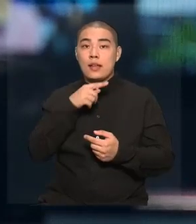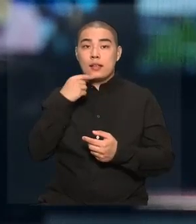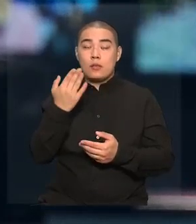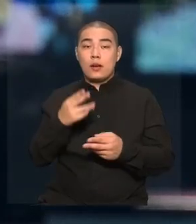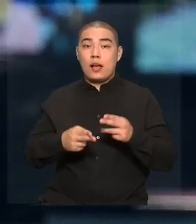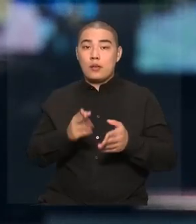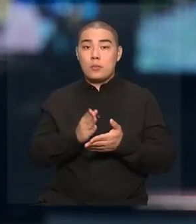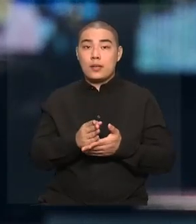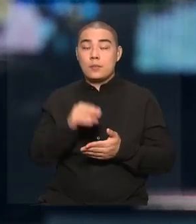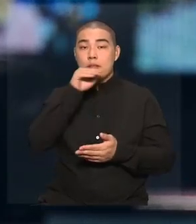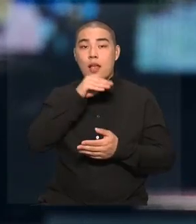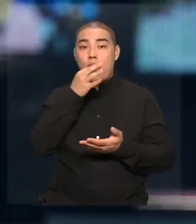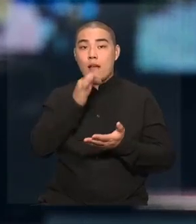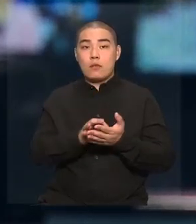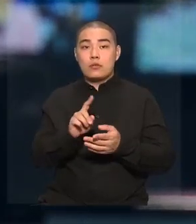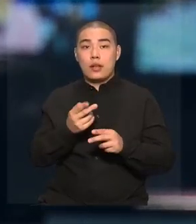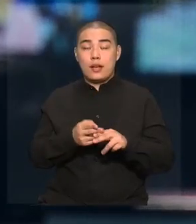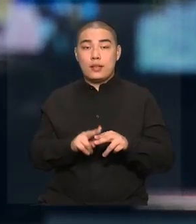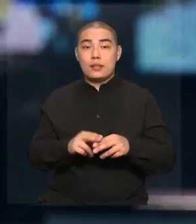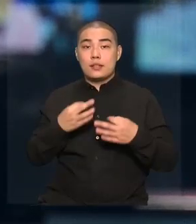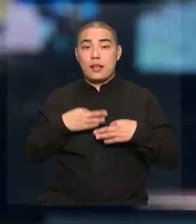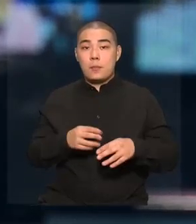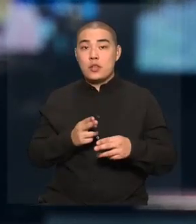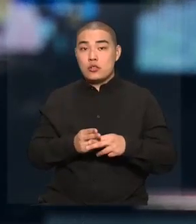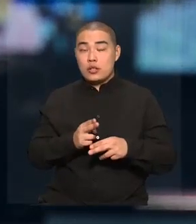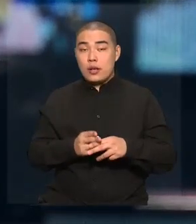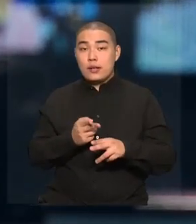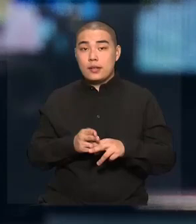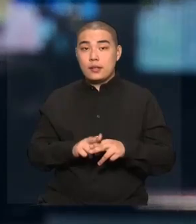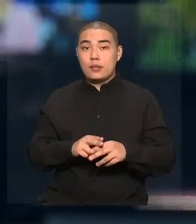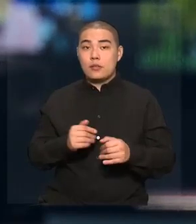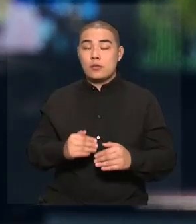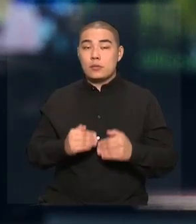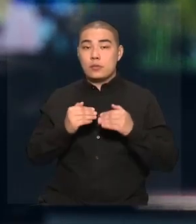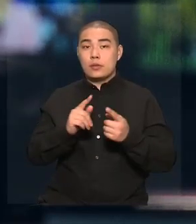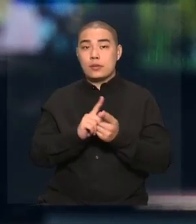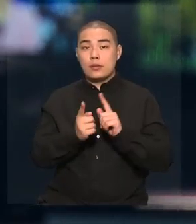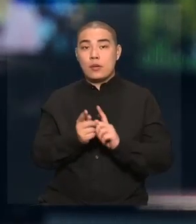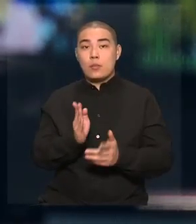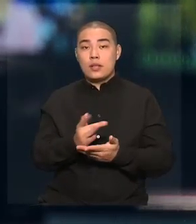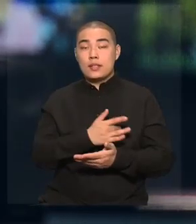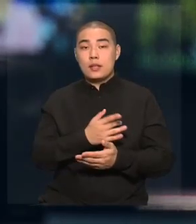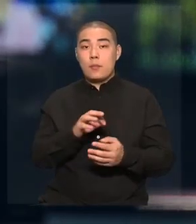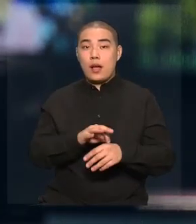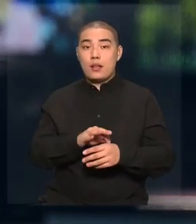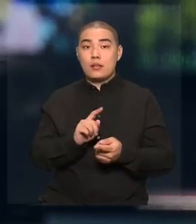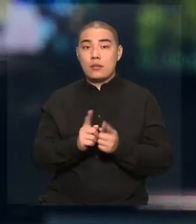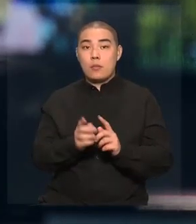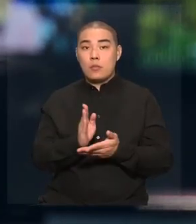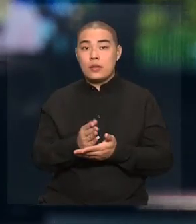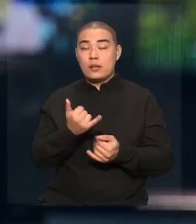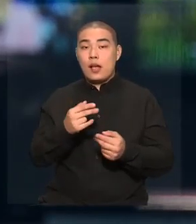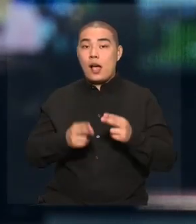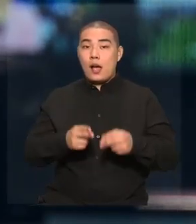кардиолога. Специалисты говорят, что такие оперативные вмешательства – настоящая революция в лечении сердечных болезней. За ходом